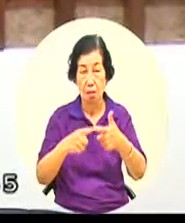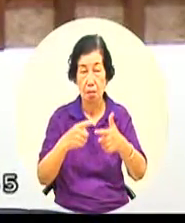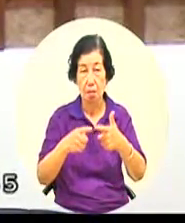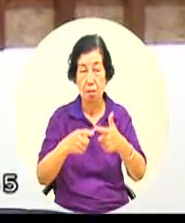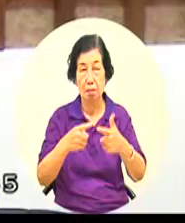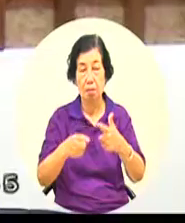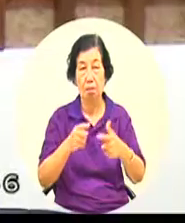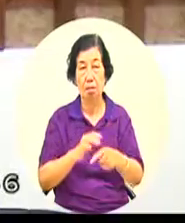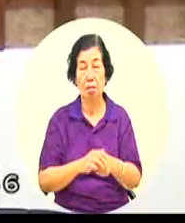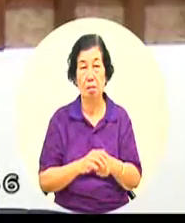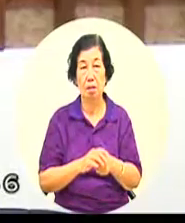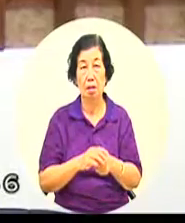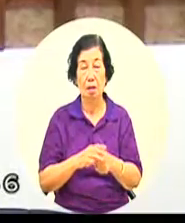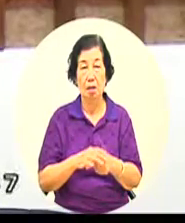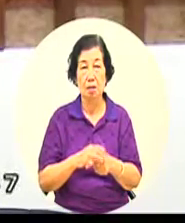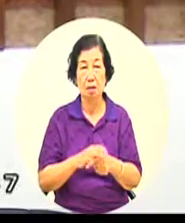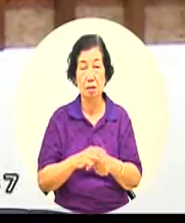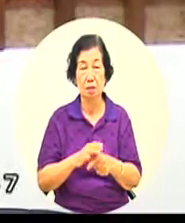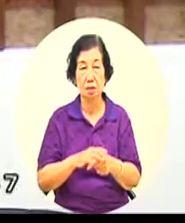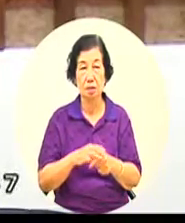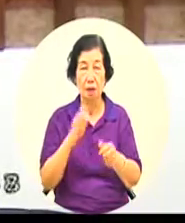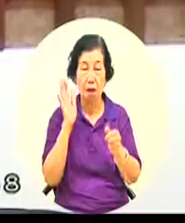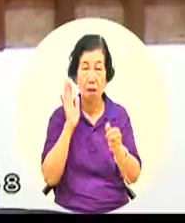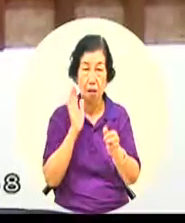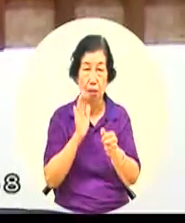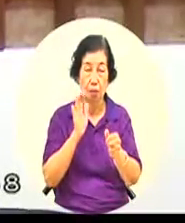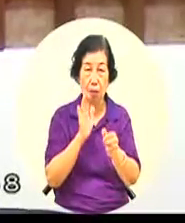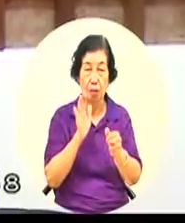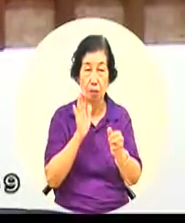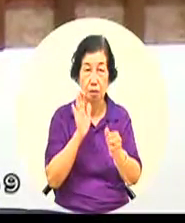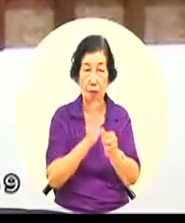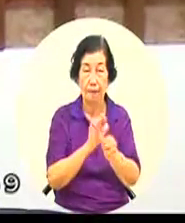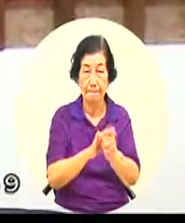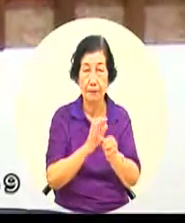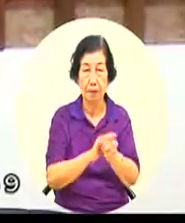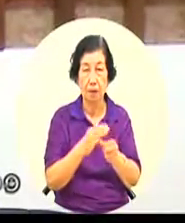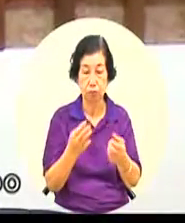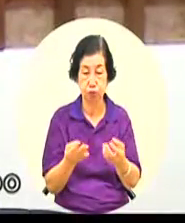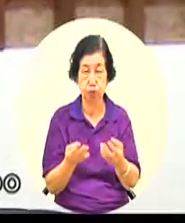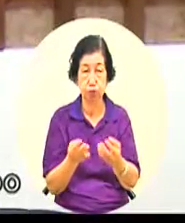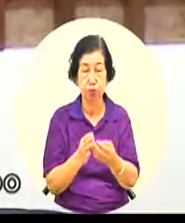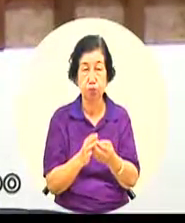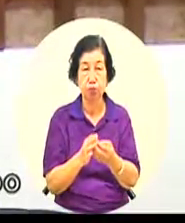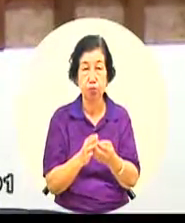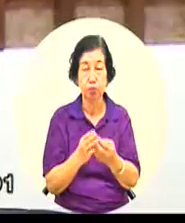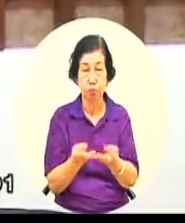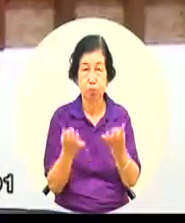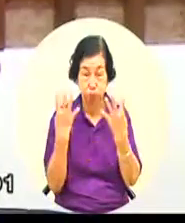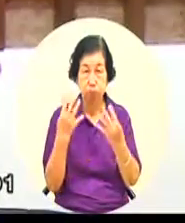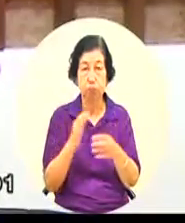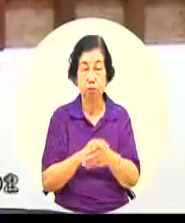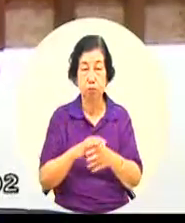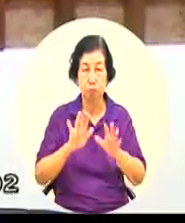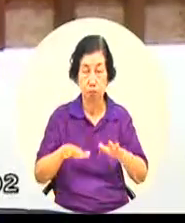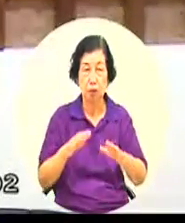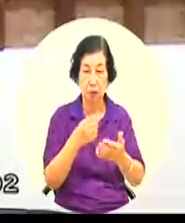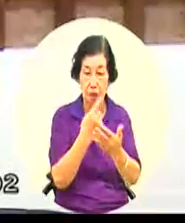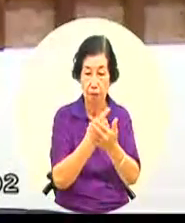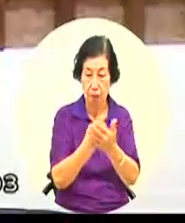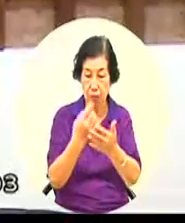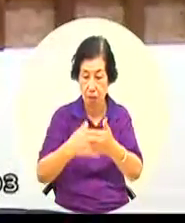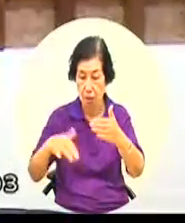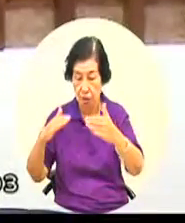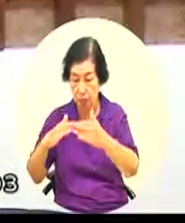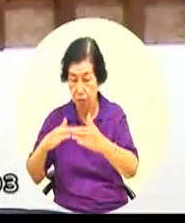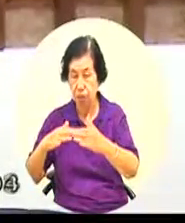是不是？ 对对， 要勒戒嘛，哈。好，这个校长就说，那我看几乎啊，每个学校都有1/3的人都要勒